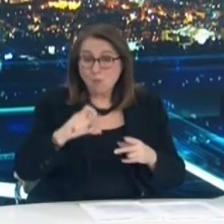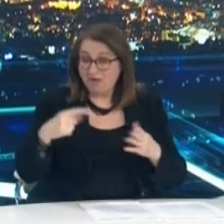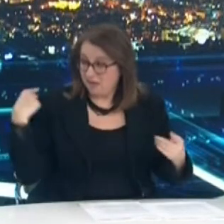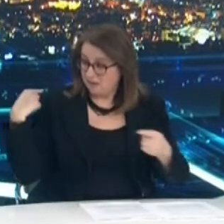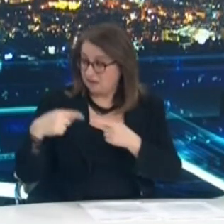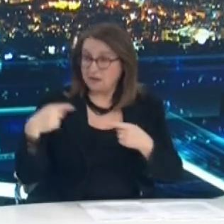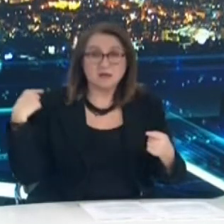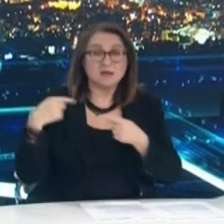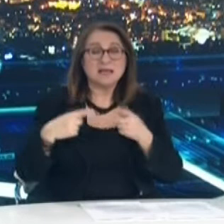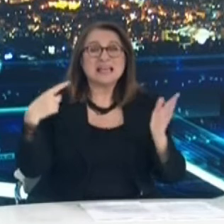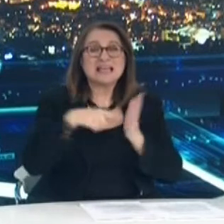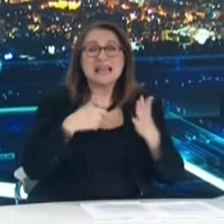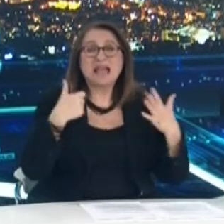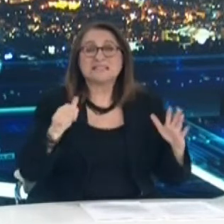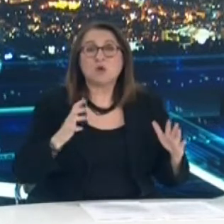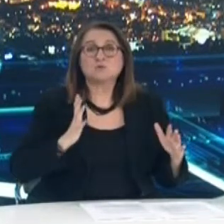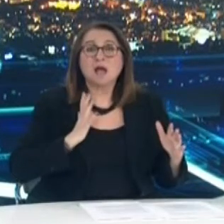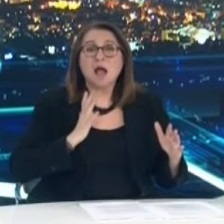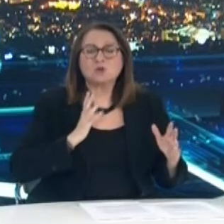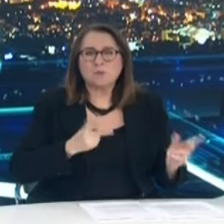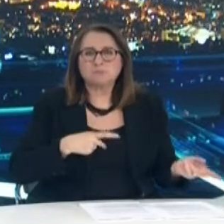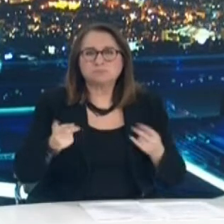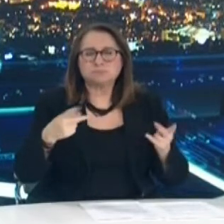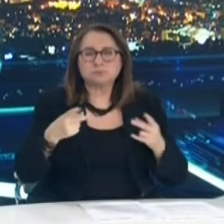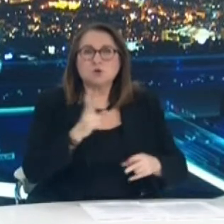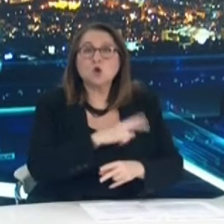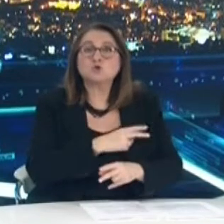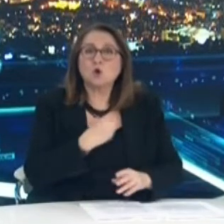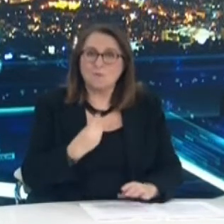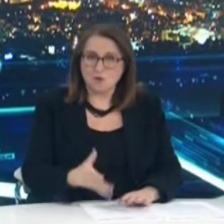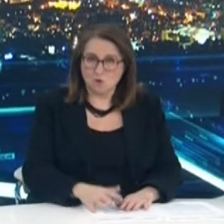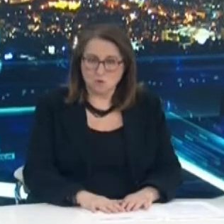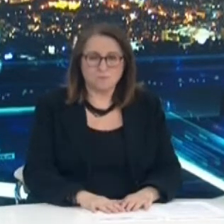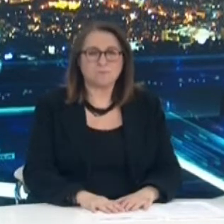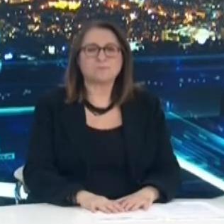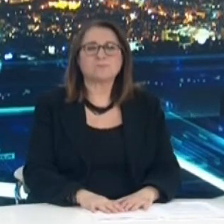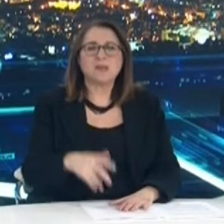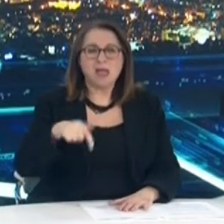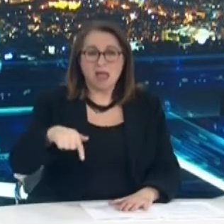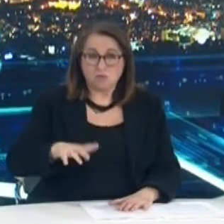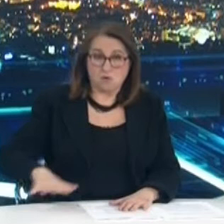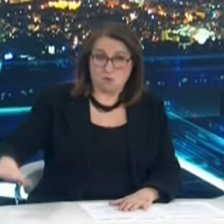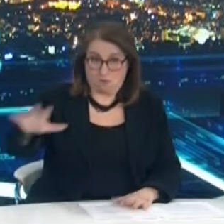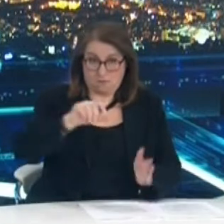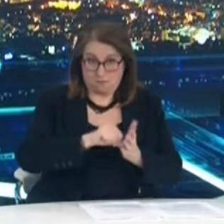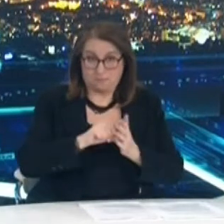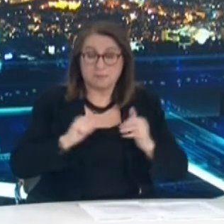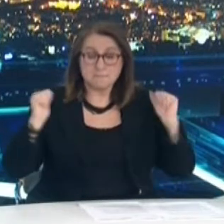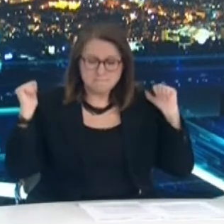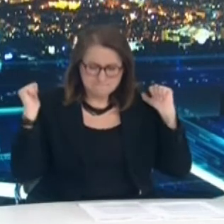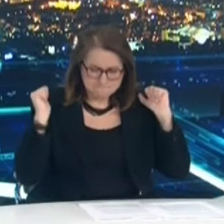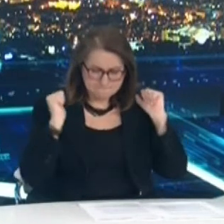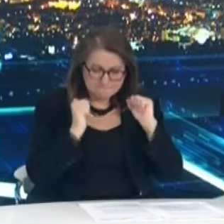Η πίεση στο ΕΣΥ, στο Εθνικό Σύστημα Υγείας, ιδιαίτερα στην Αττική, είναι εμφανής. Την τελευταία εβδομάδα, σχεδόν